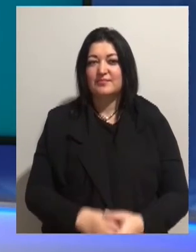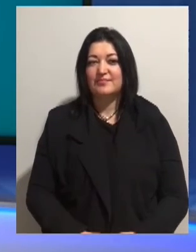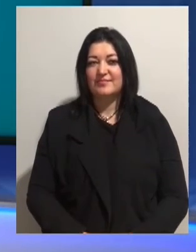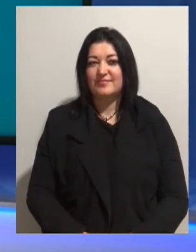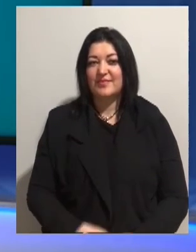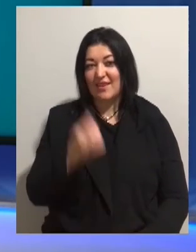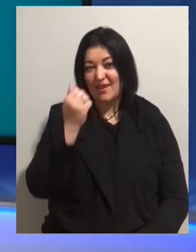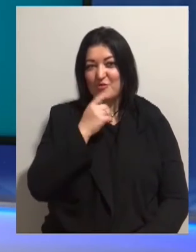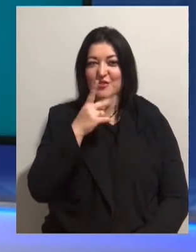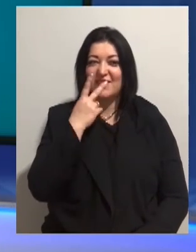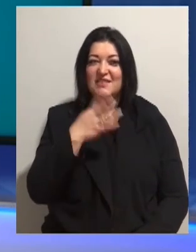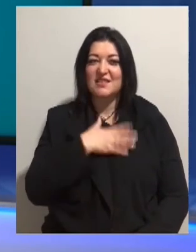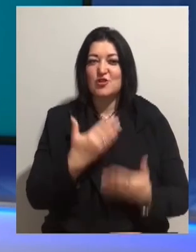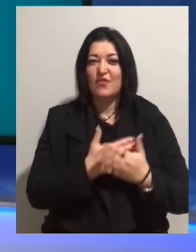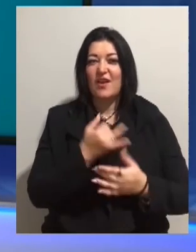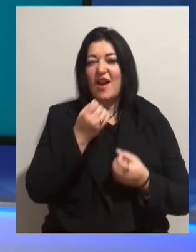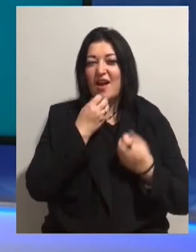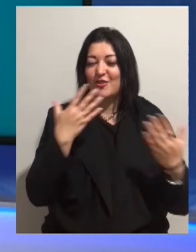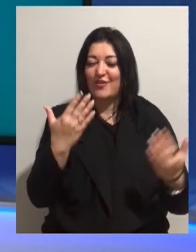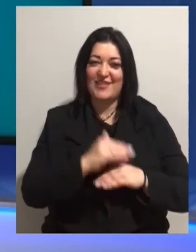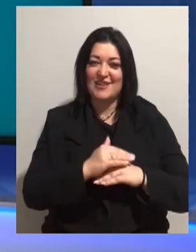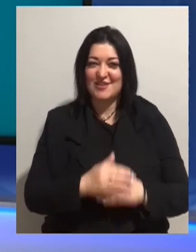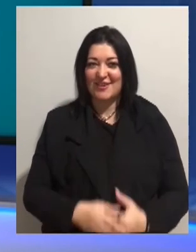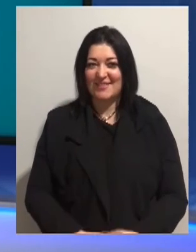Дякую, що дивилися наші новини і гарного вам вечора.